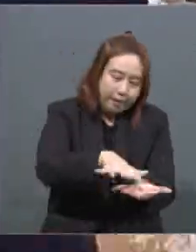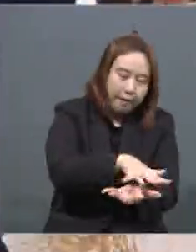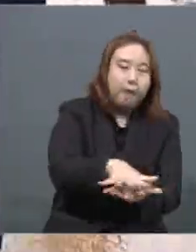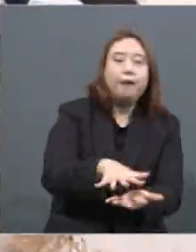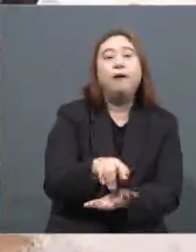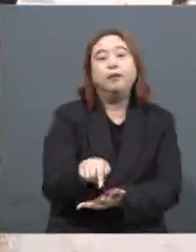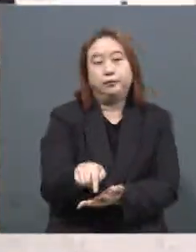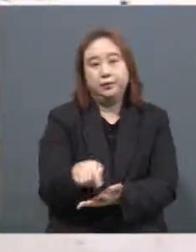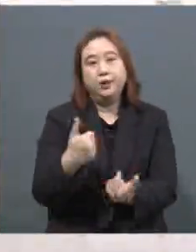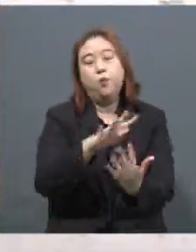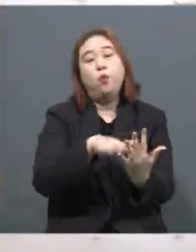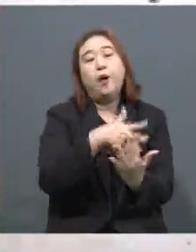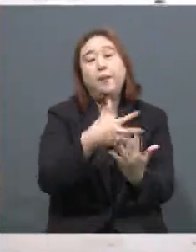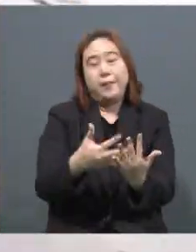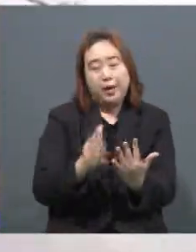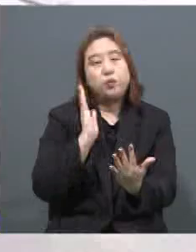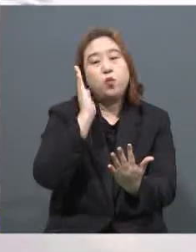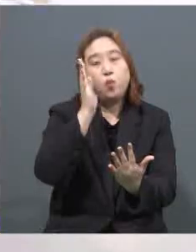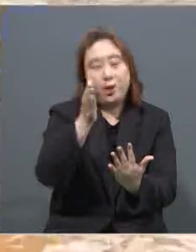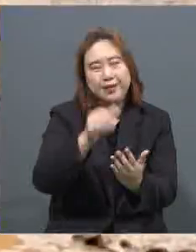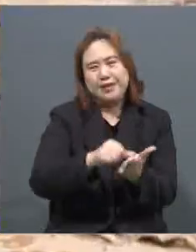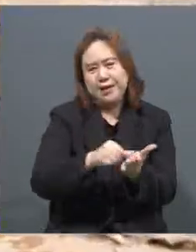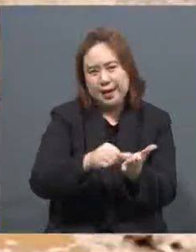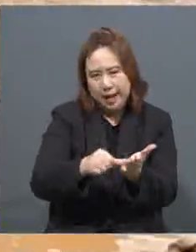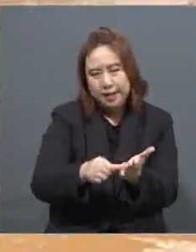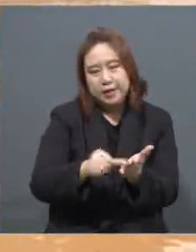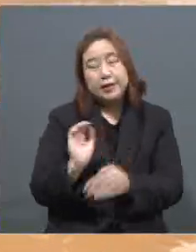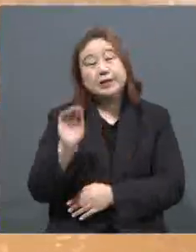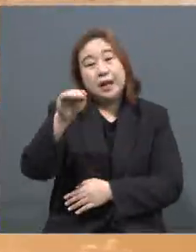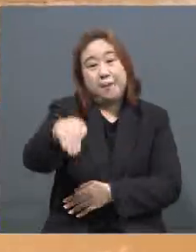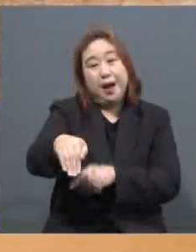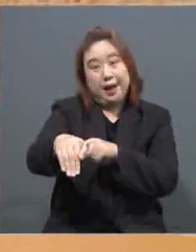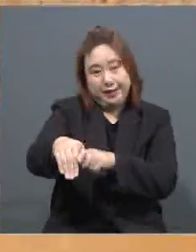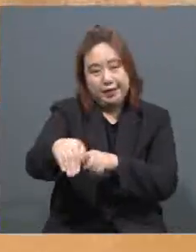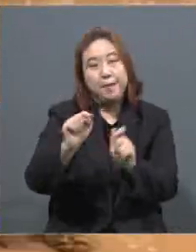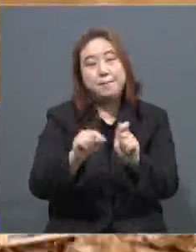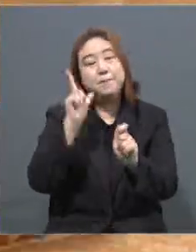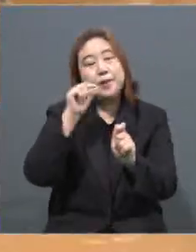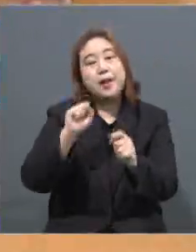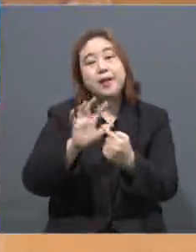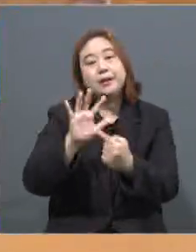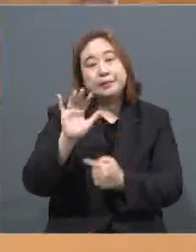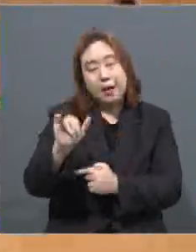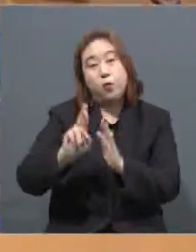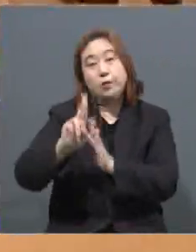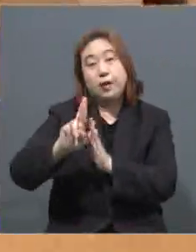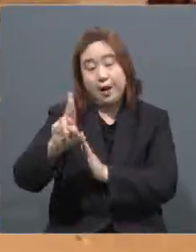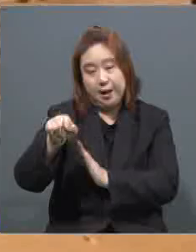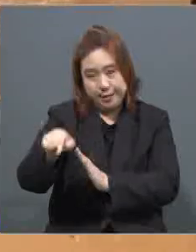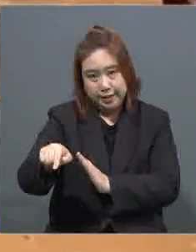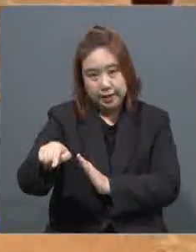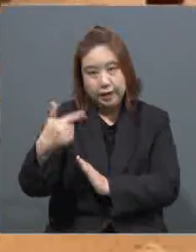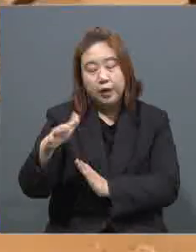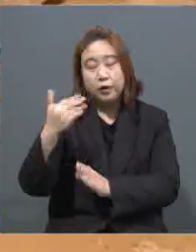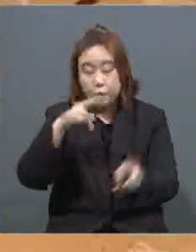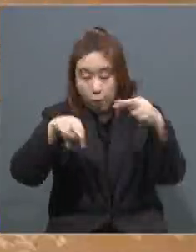รวมถึงการวางแผนแก้ไขฟื้นฟูสะพานสายหลักในพื้นที่บ้านเหมืองแดงอำเภอแม่สายตำบลแม่สายจังหวัดเชียงรายนะครับรวมถึงส